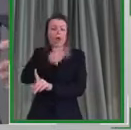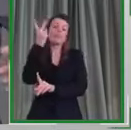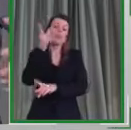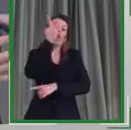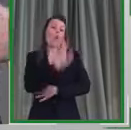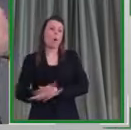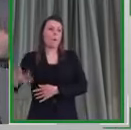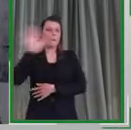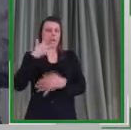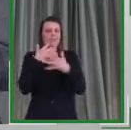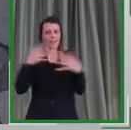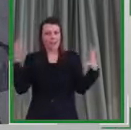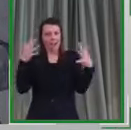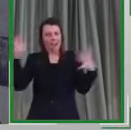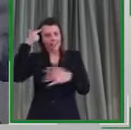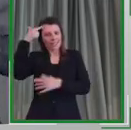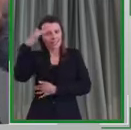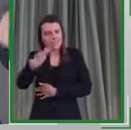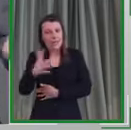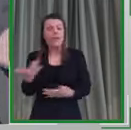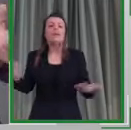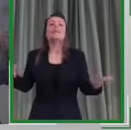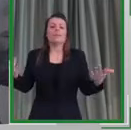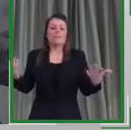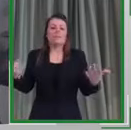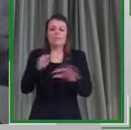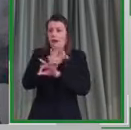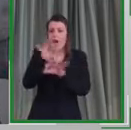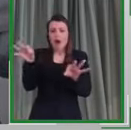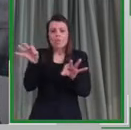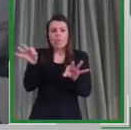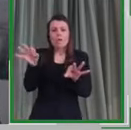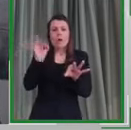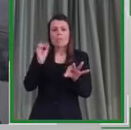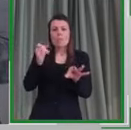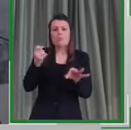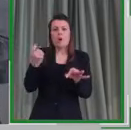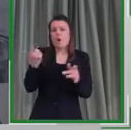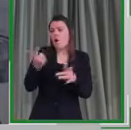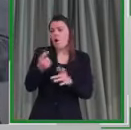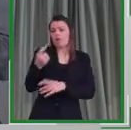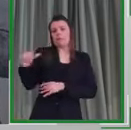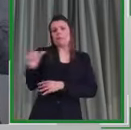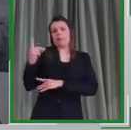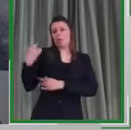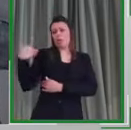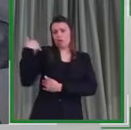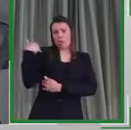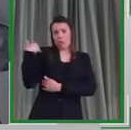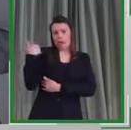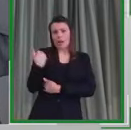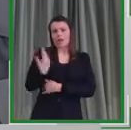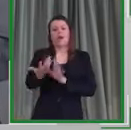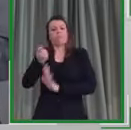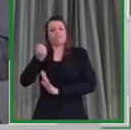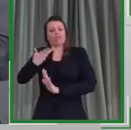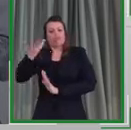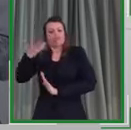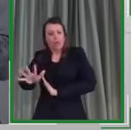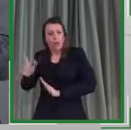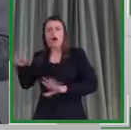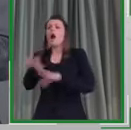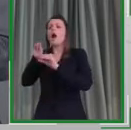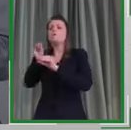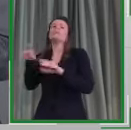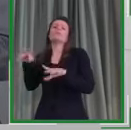ricevuto addirittura lo scorso fine settimana ed hanno distribuito ci sono altri sindaci che lo stanno